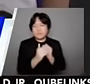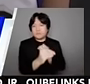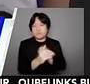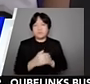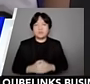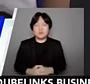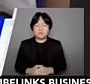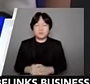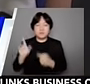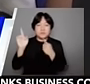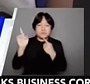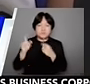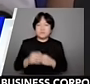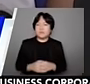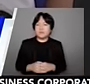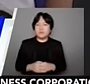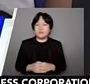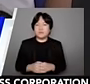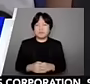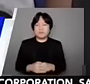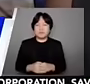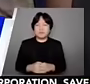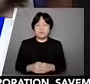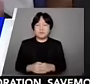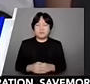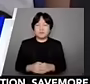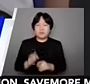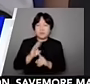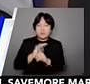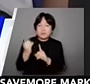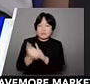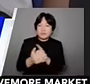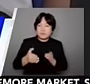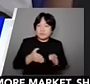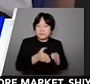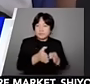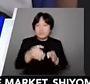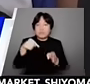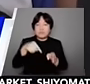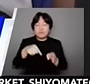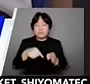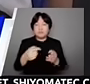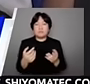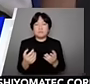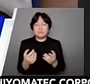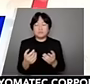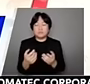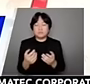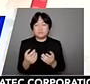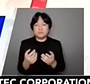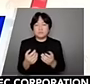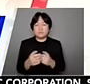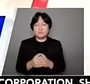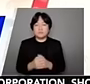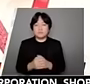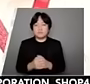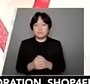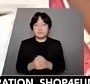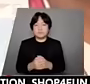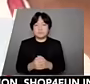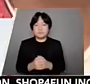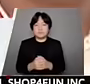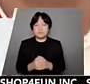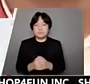talagang hindi po nakadesign po yung aming barangay o yung arko po namin na gatong kalaking sakyan po ang dumaan. Kailangan siguro mas